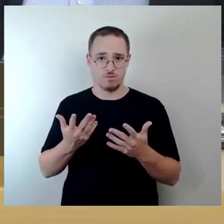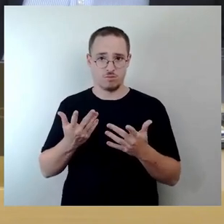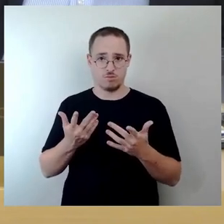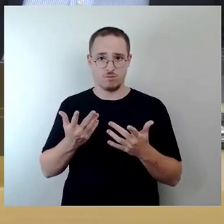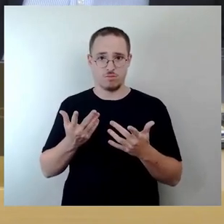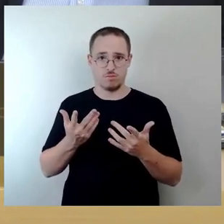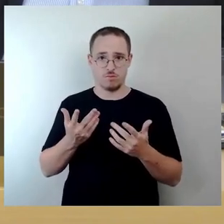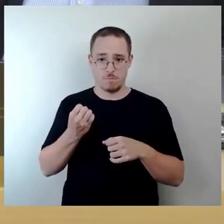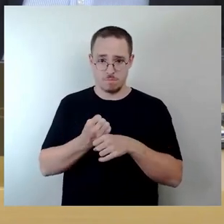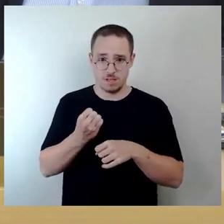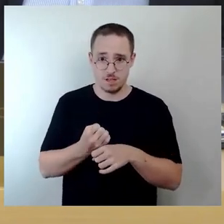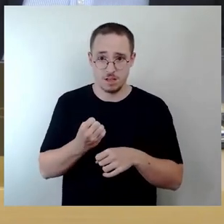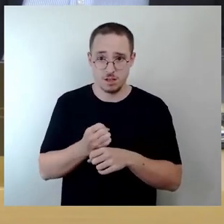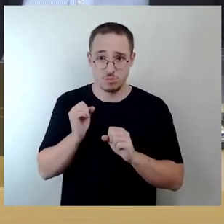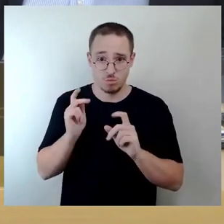den